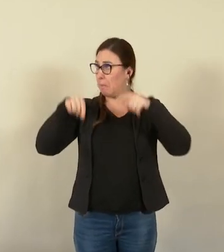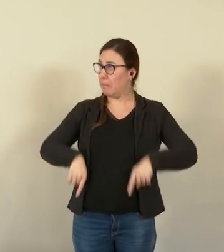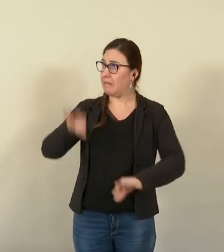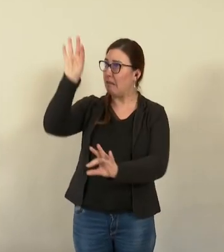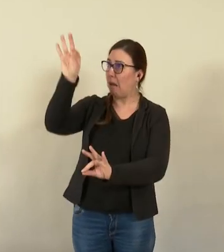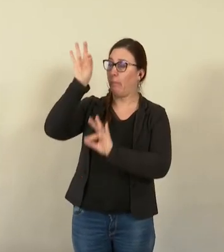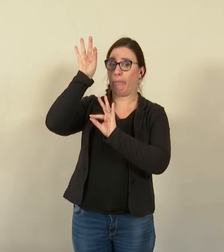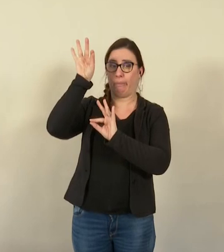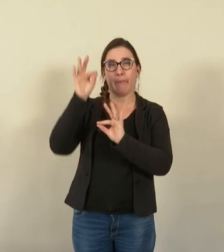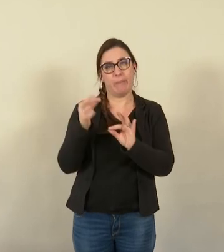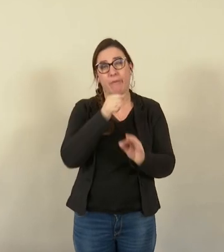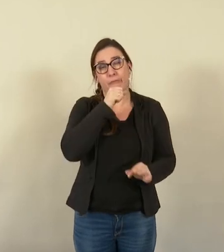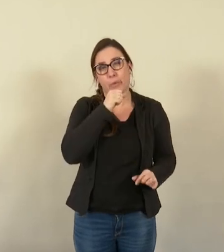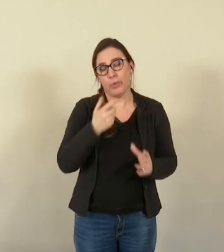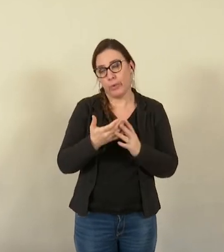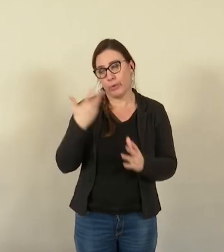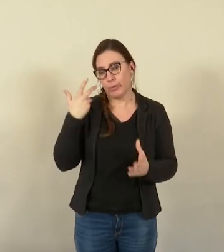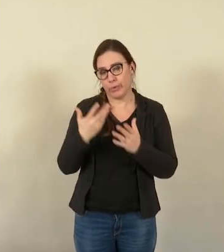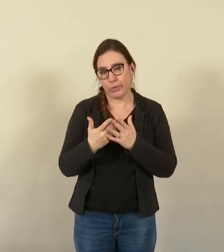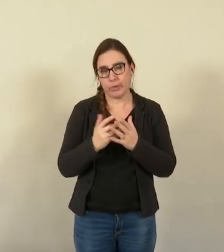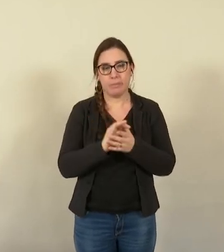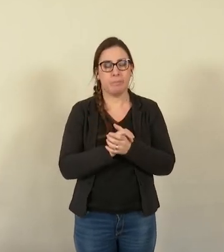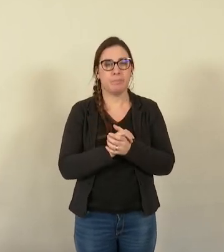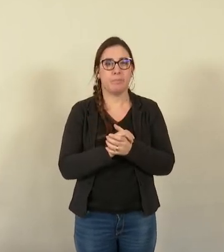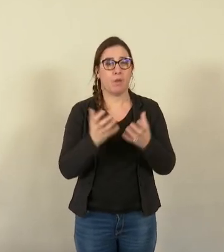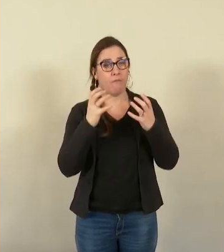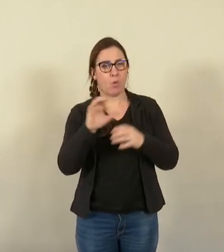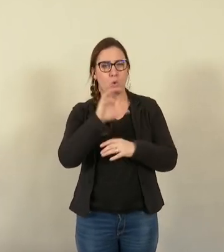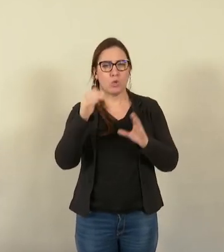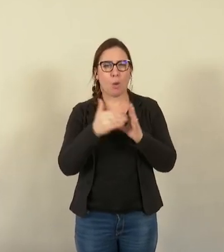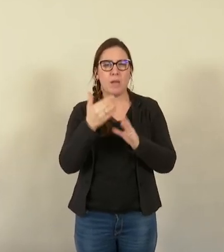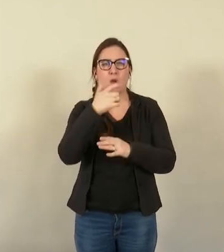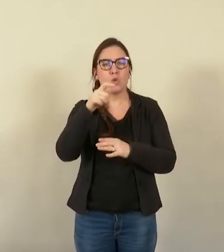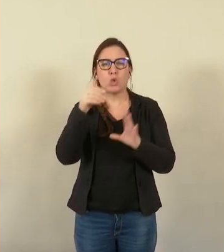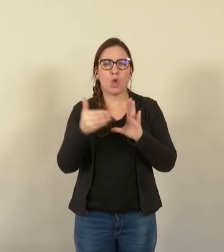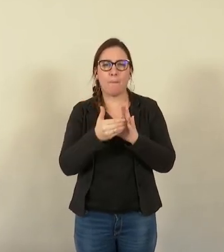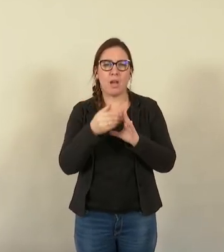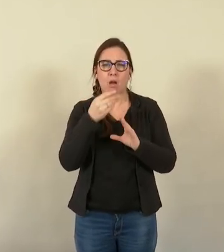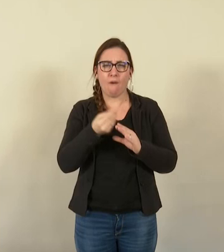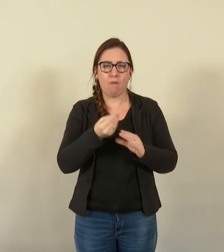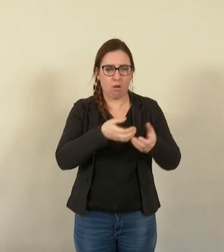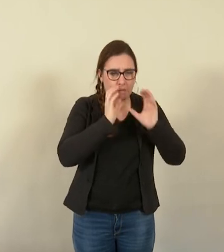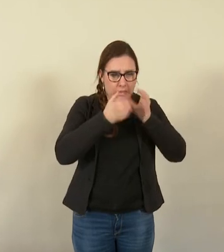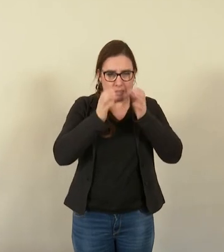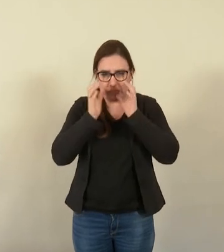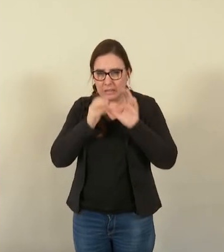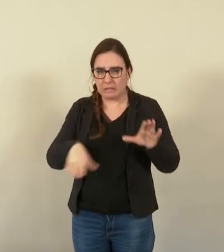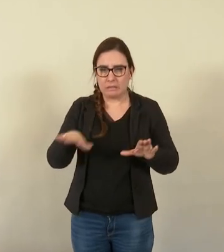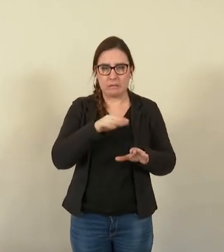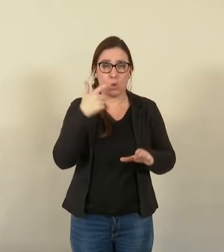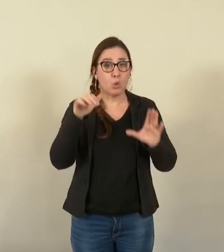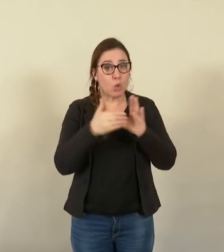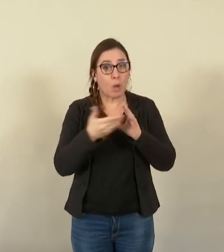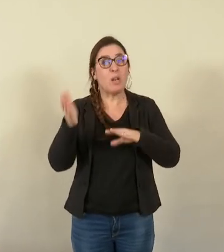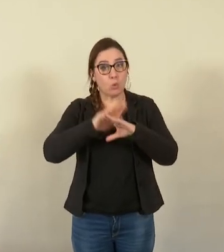sont donc anciens euh c'était de d'atteindre 100000 ou 200000 enfants et même les écoles 200000 je présiste sur